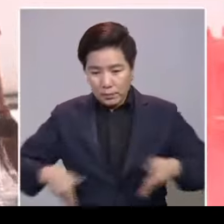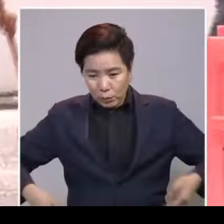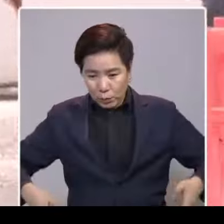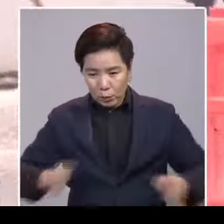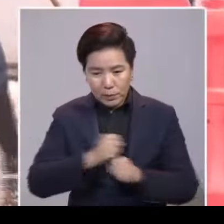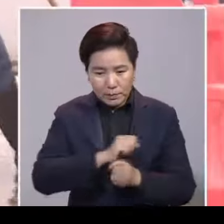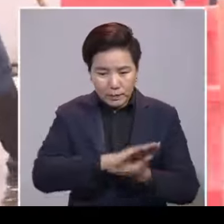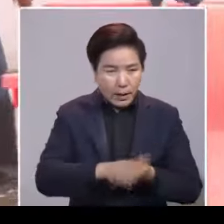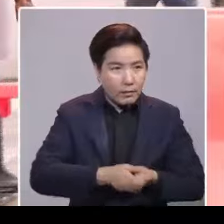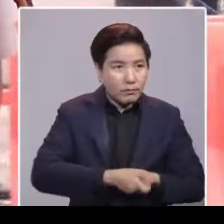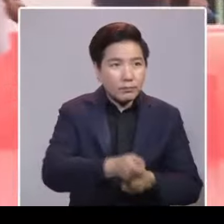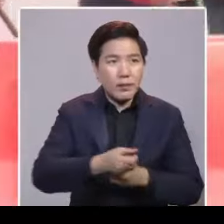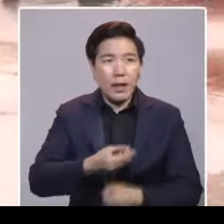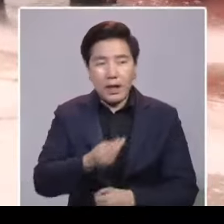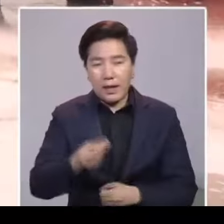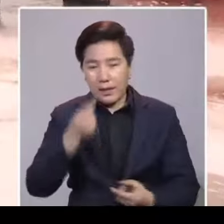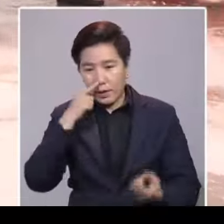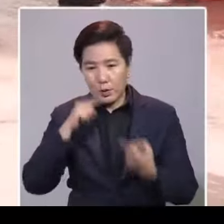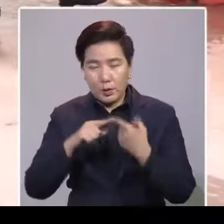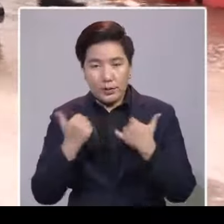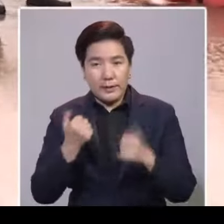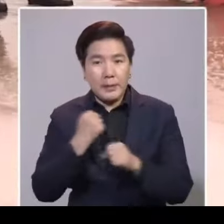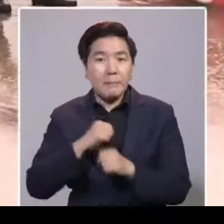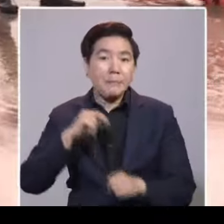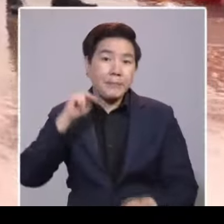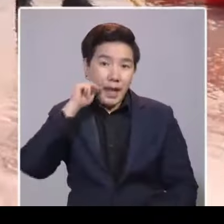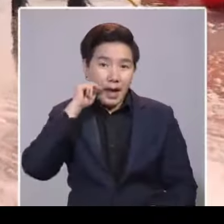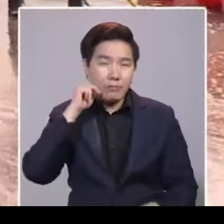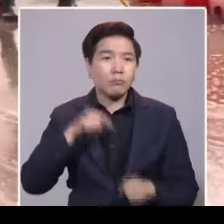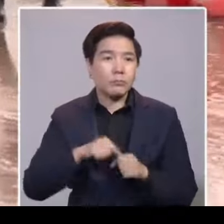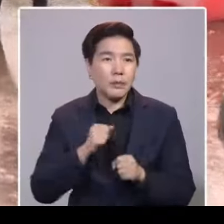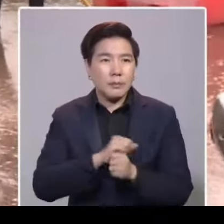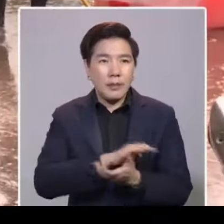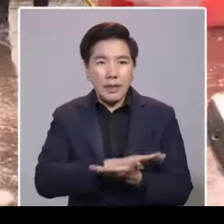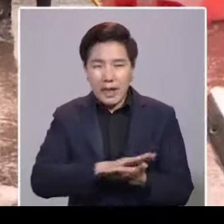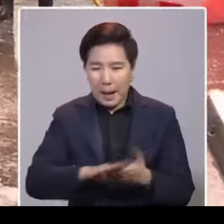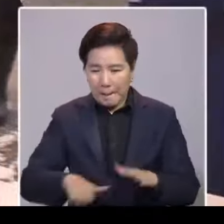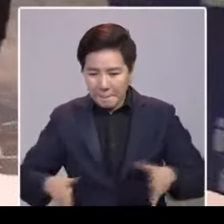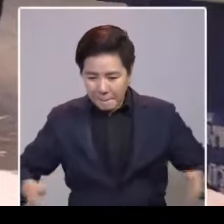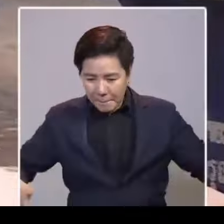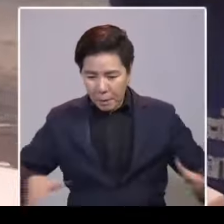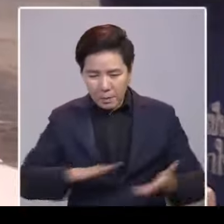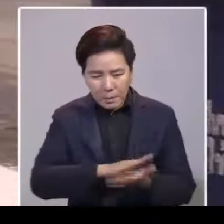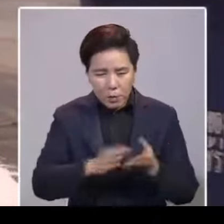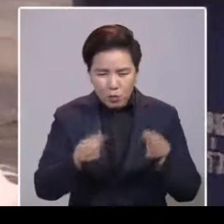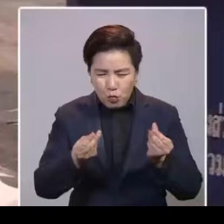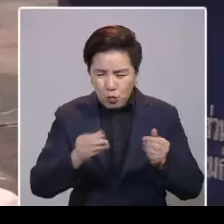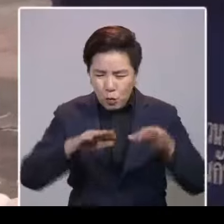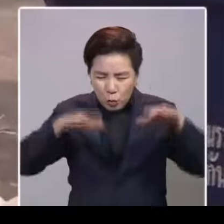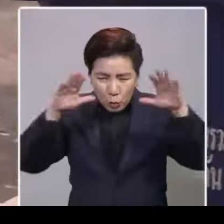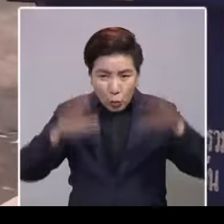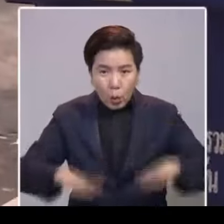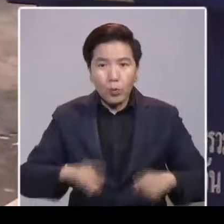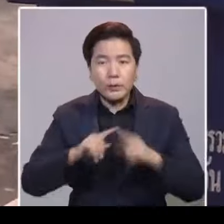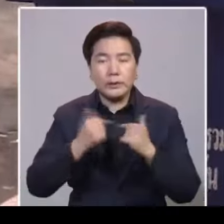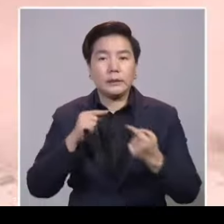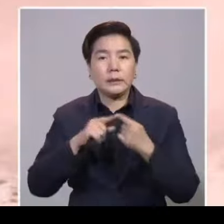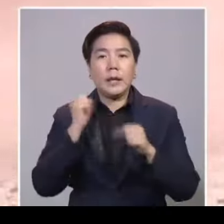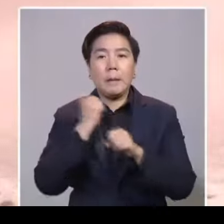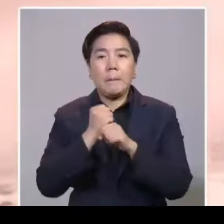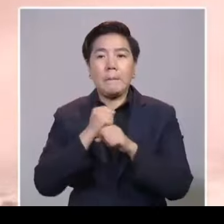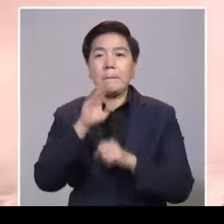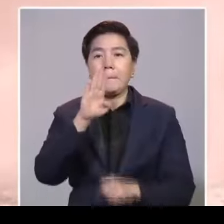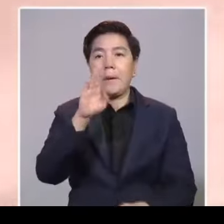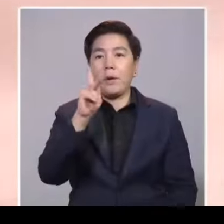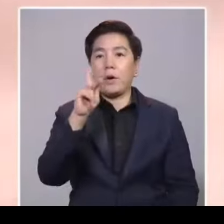วามสะอาดโดยในการใช้น้ำฉีดลางทำคามสะาดพื้นถนนเพื่อลดฝุ่นที่สถานีีขน